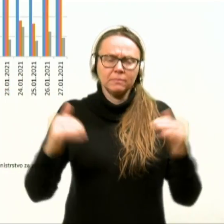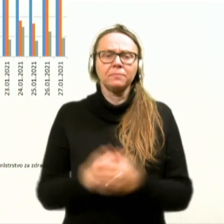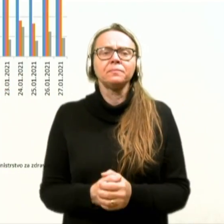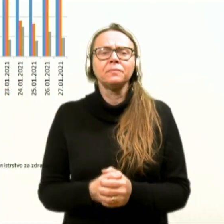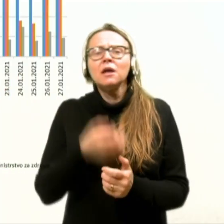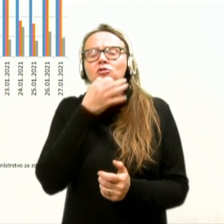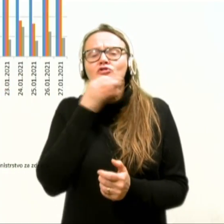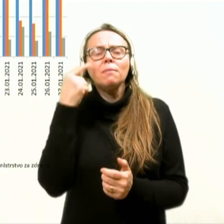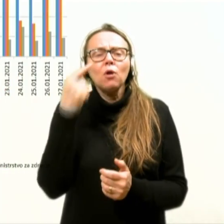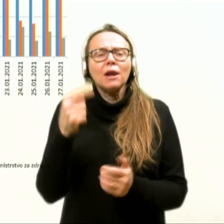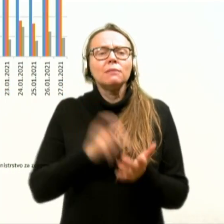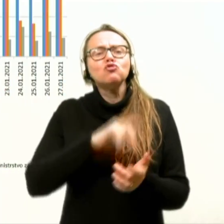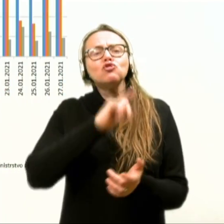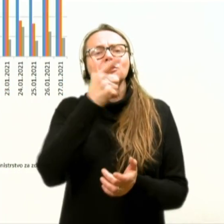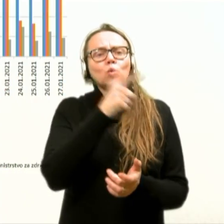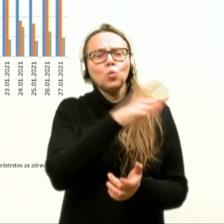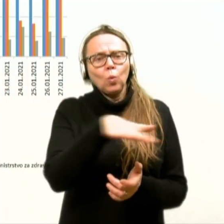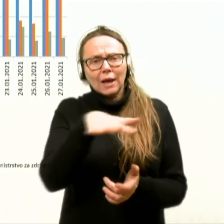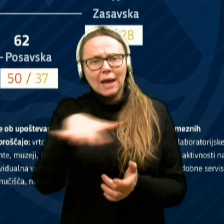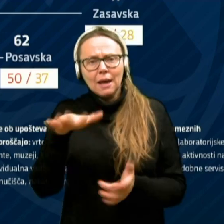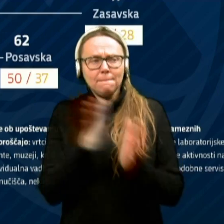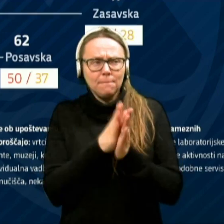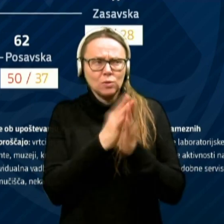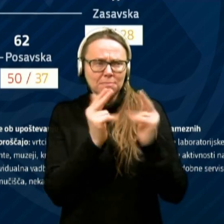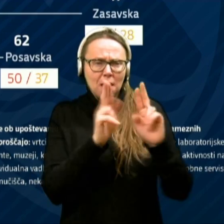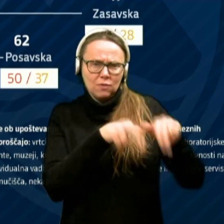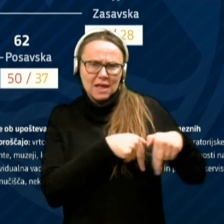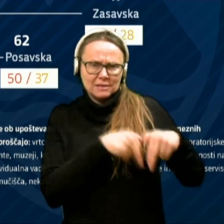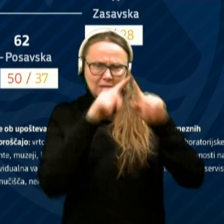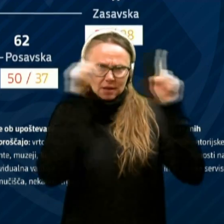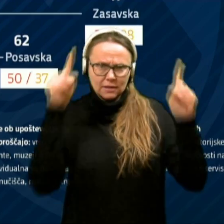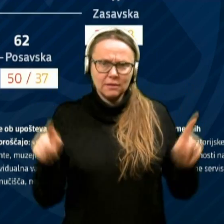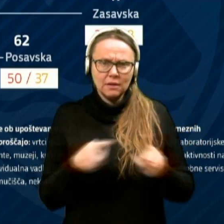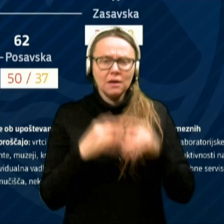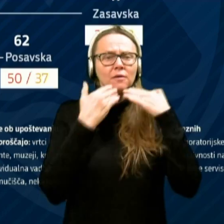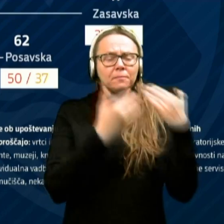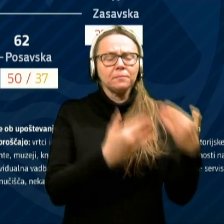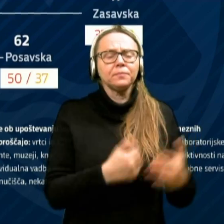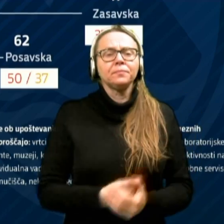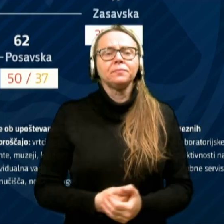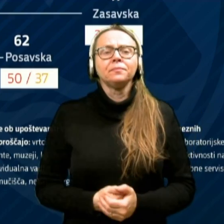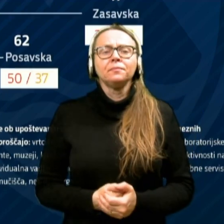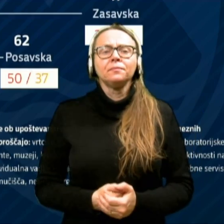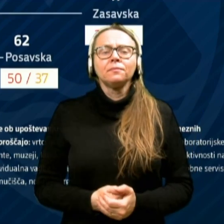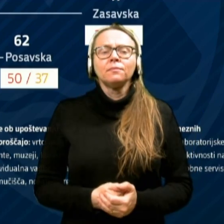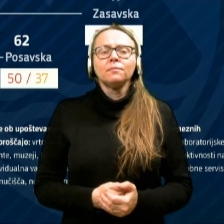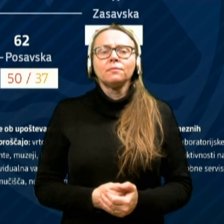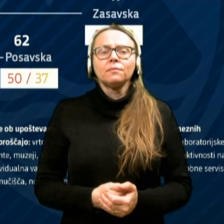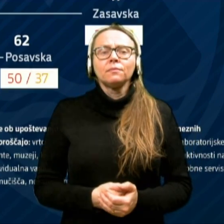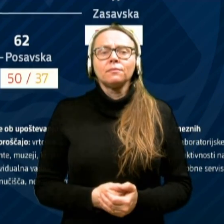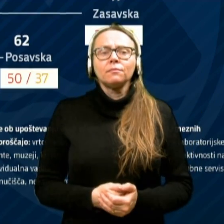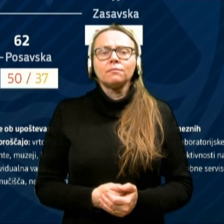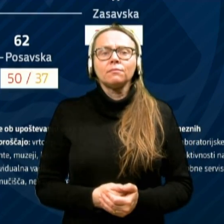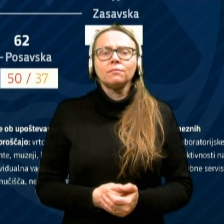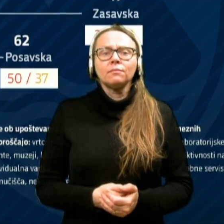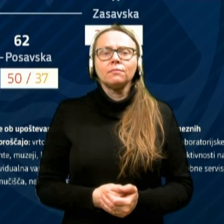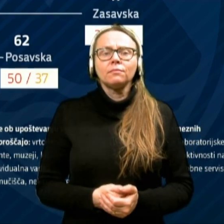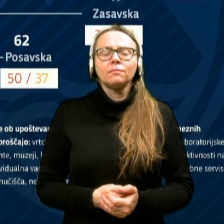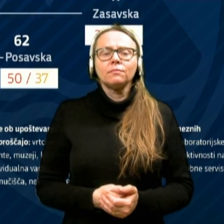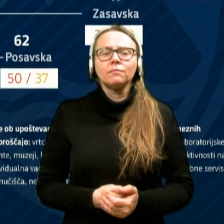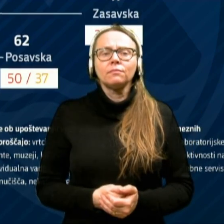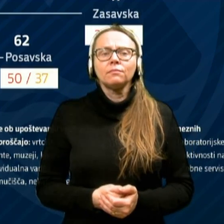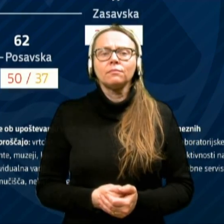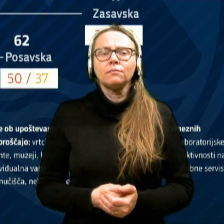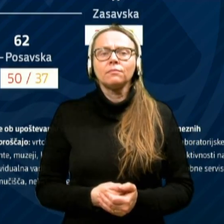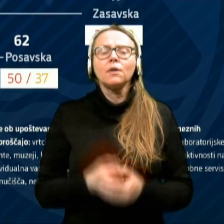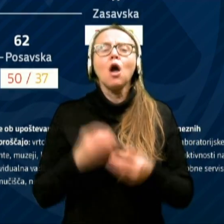še nekatere druge regije, prosim, če lahko nazaj graf, ki smo ga imeli, hvala. Koroška regija je trenutno tista, ki